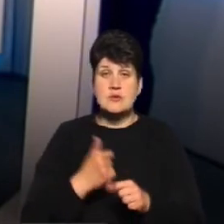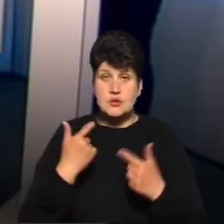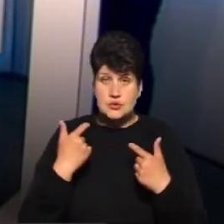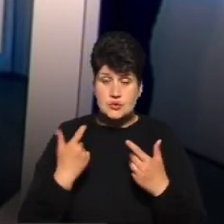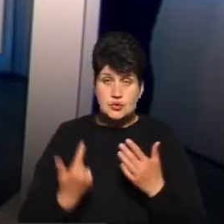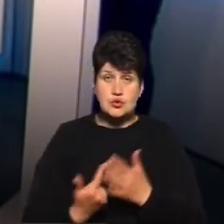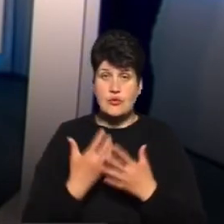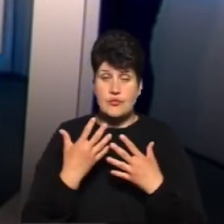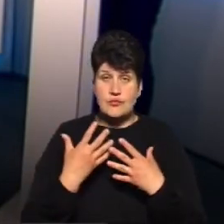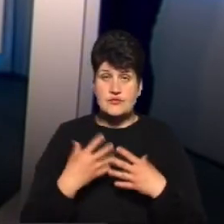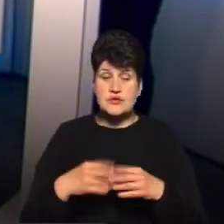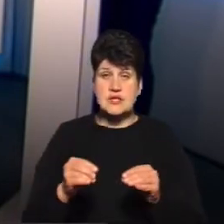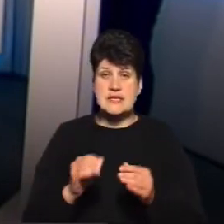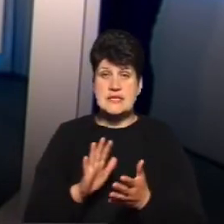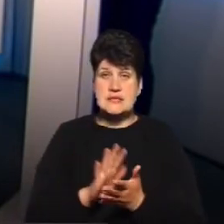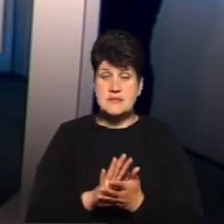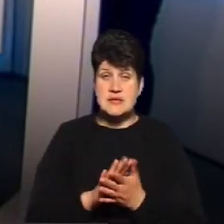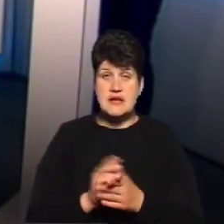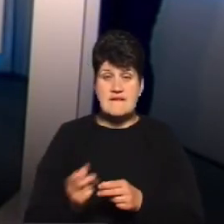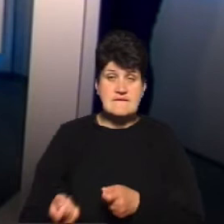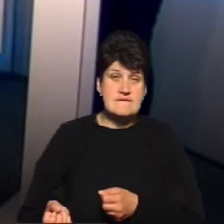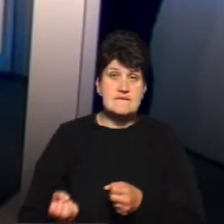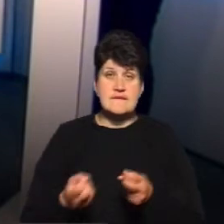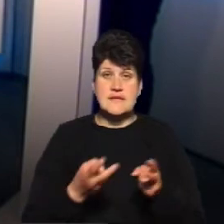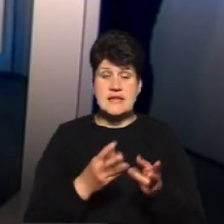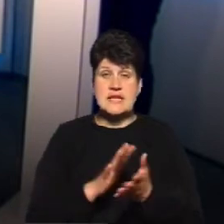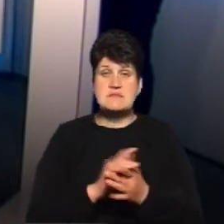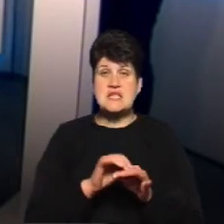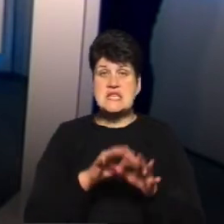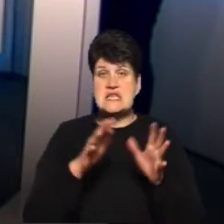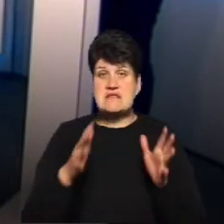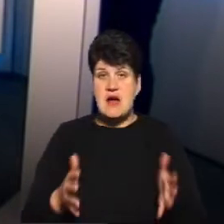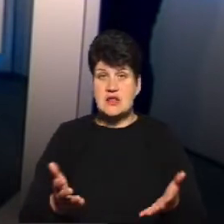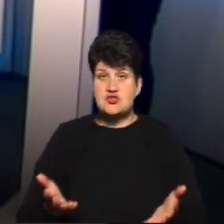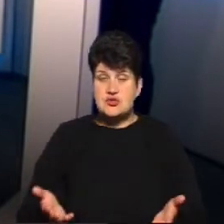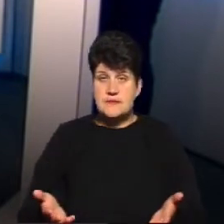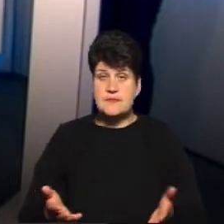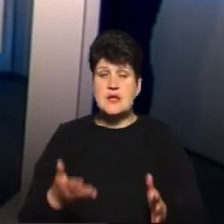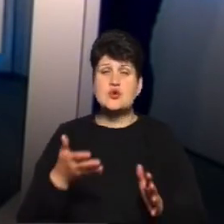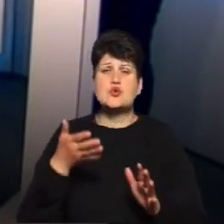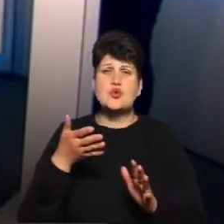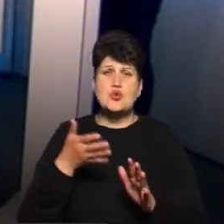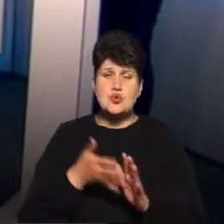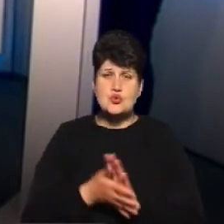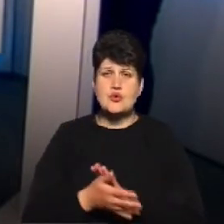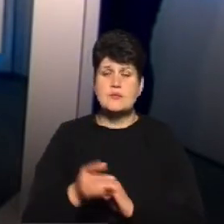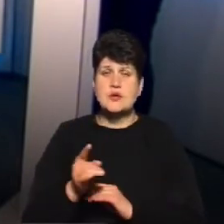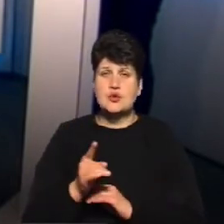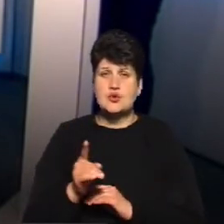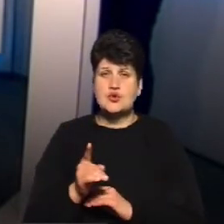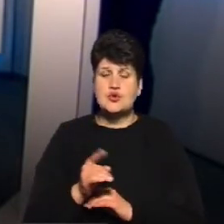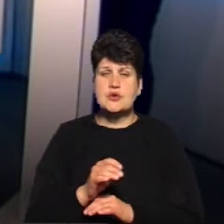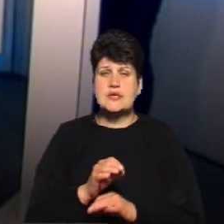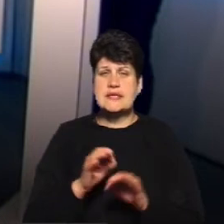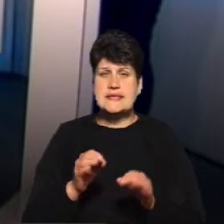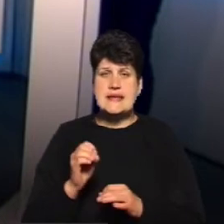необроблене сміття, вивозять на якесь сміттєзвалище. Зрозуміло, що ні з екологічної точки